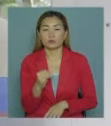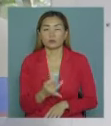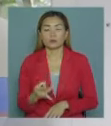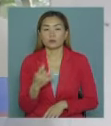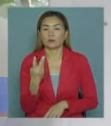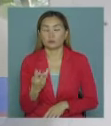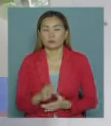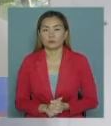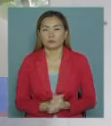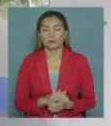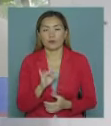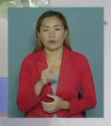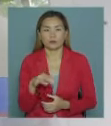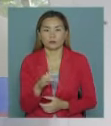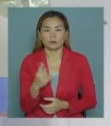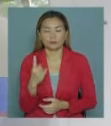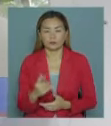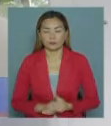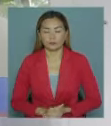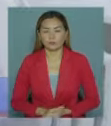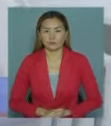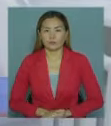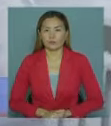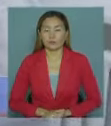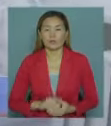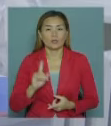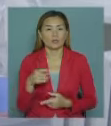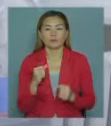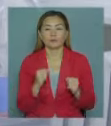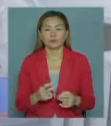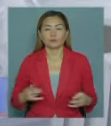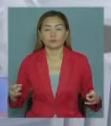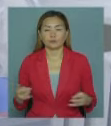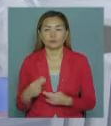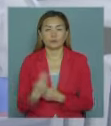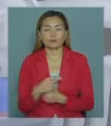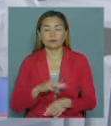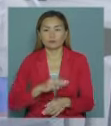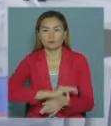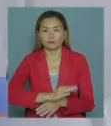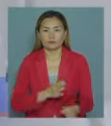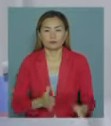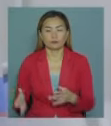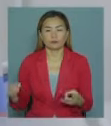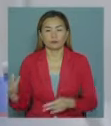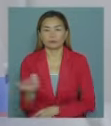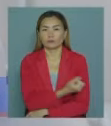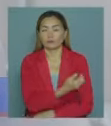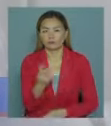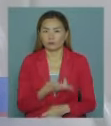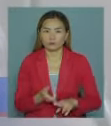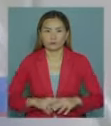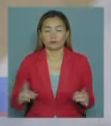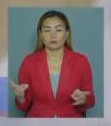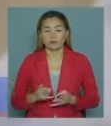районе 3, в Индерском районе 1. Единственный способ предотвратить коклюш – регулярно вакцинироваться. Это